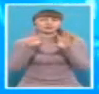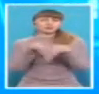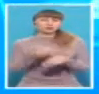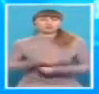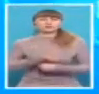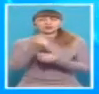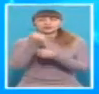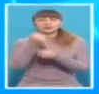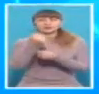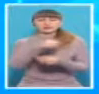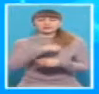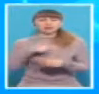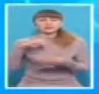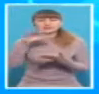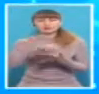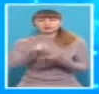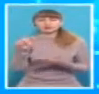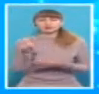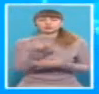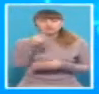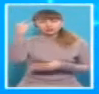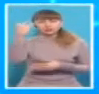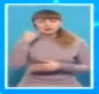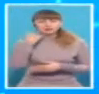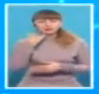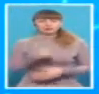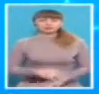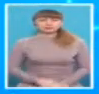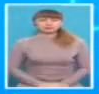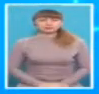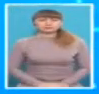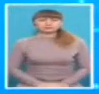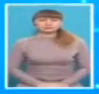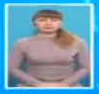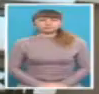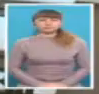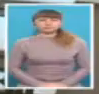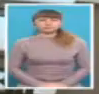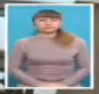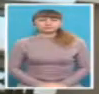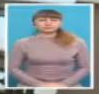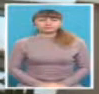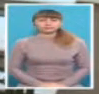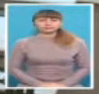Құттымұрат Шамшиев Қостанайдағы өңірлік коммуникациялар қызметінде өткен брифингте осылай деді.